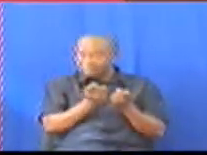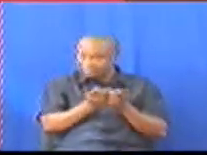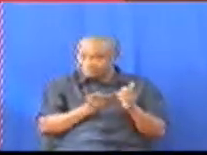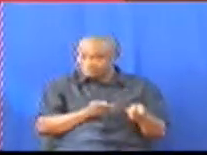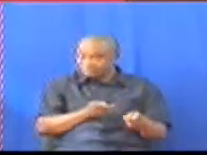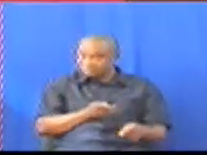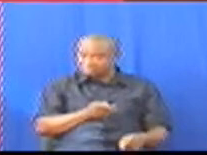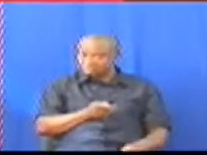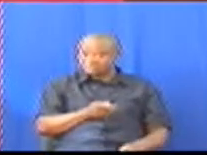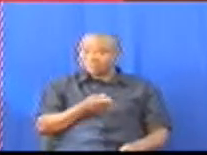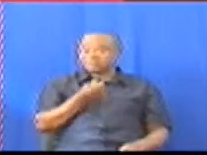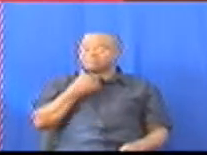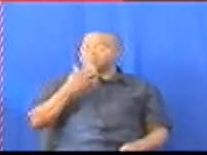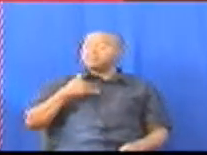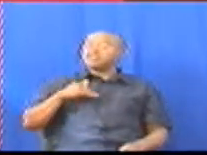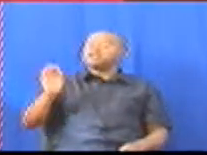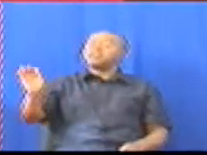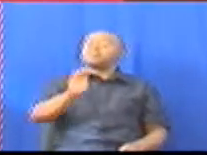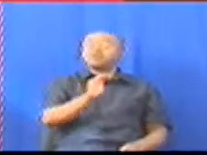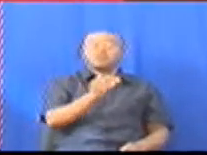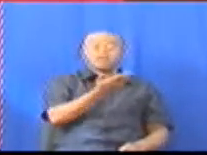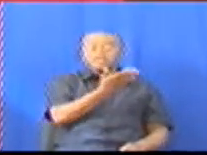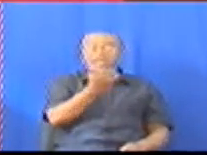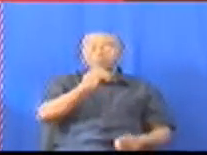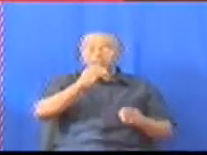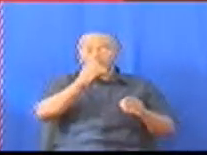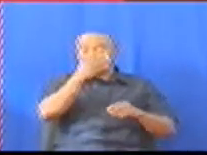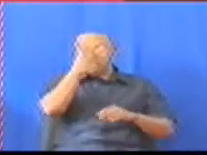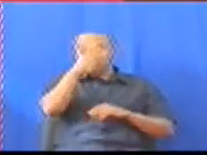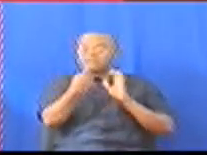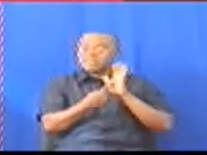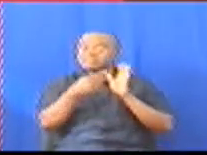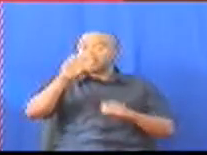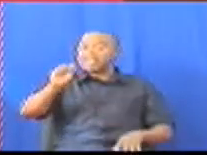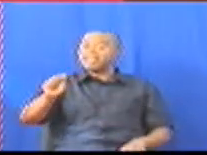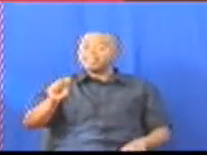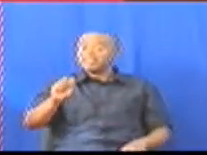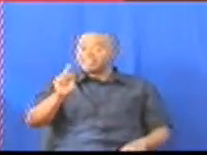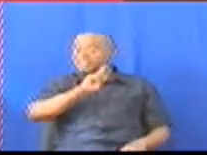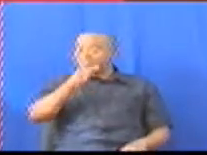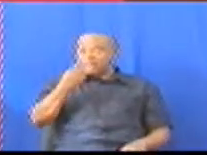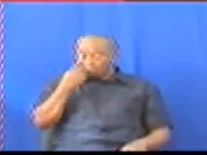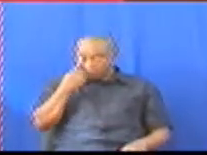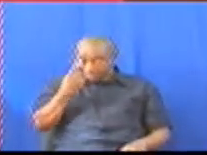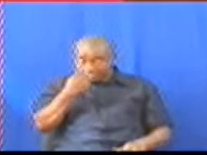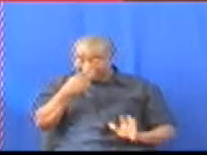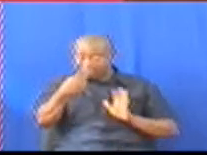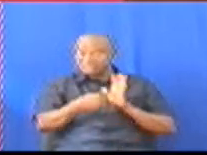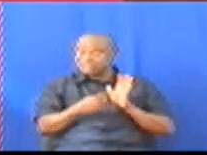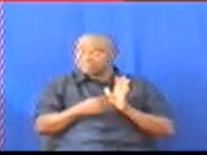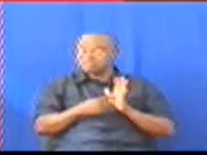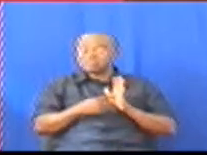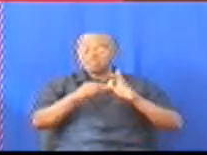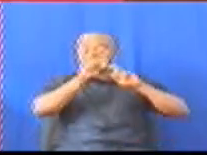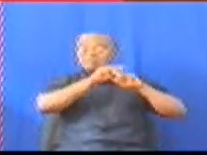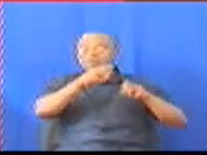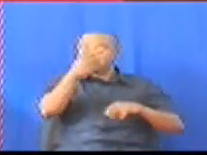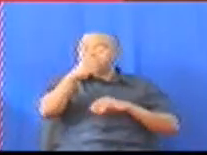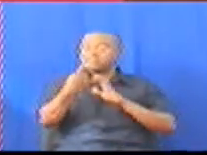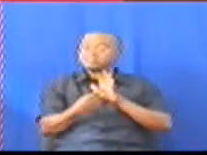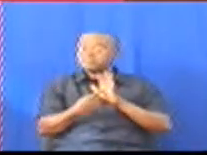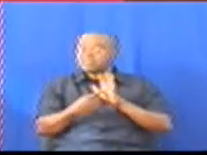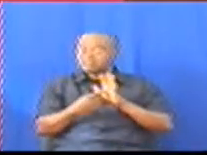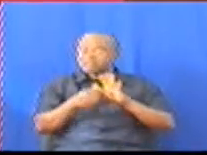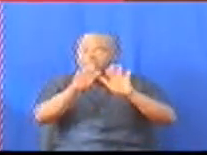nilitaka niweke sawa namba 46A bila kujali masharti ya ibara 46 ya katiba hii. Bunge